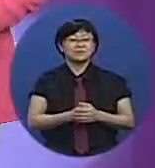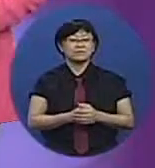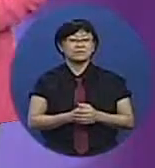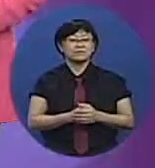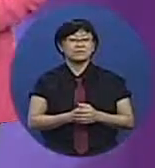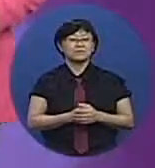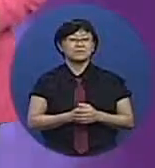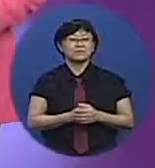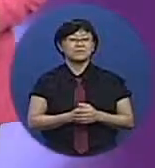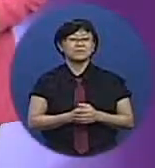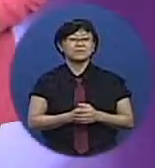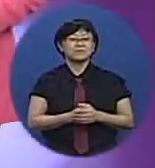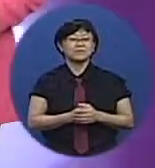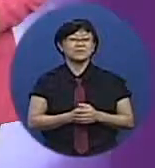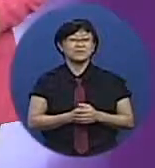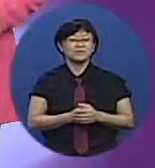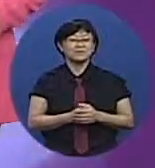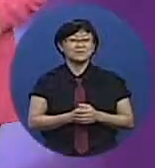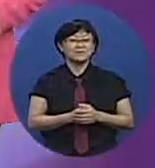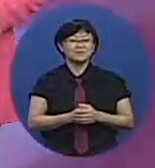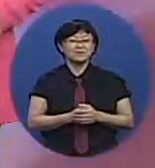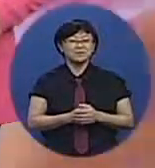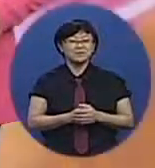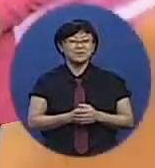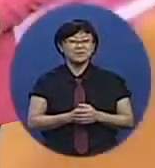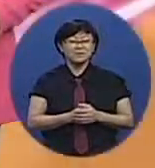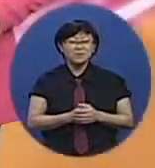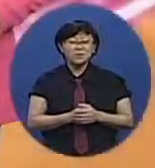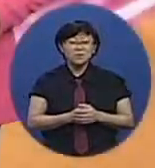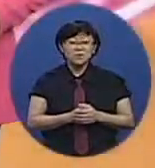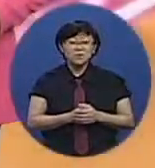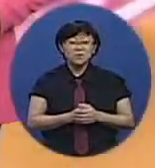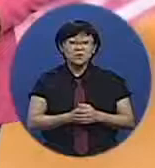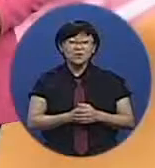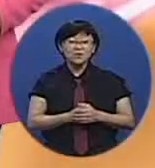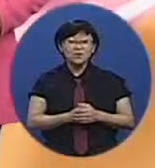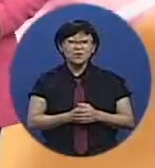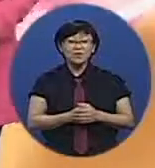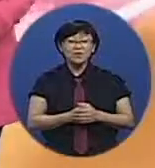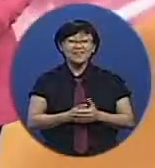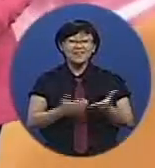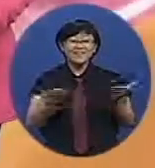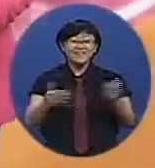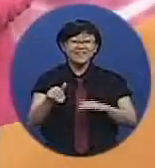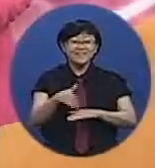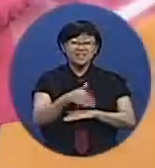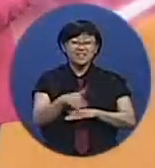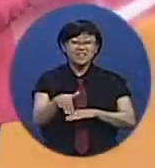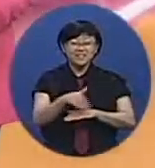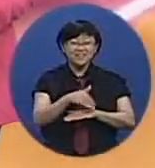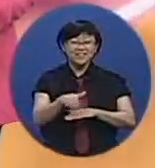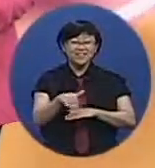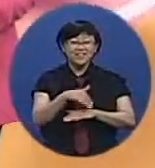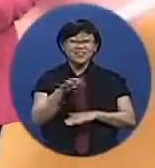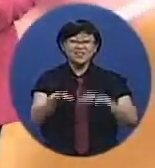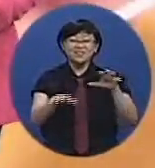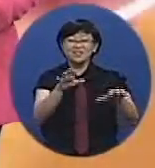아, 지금 여리저리 네. 다니고 있습니다. 어떻게, 어떻게?